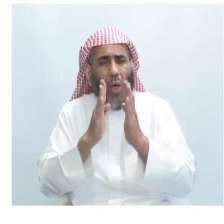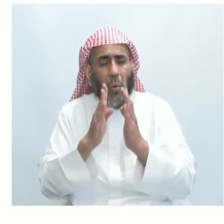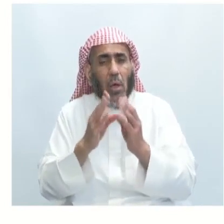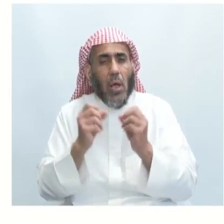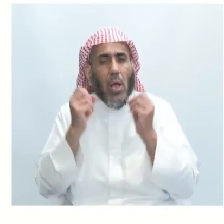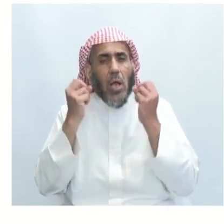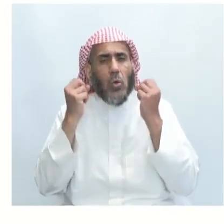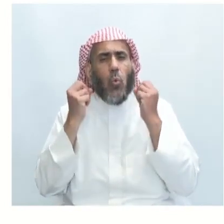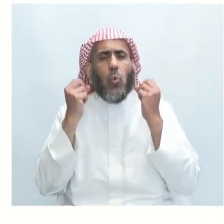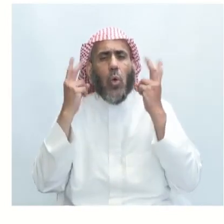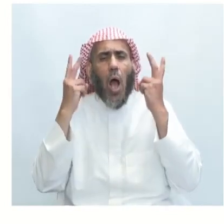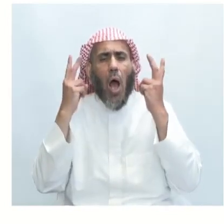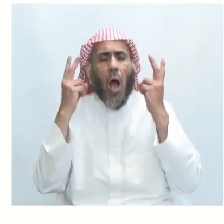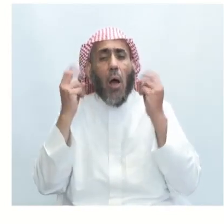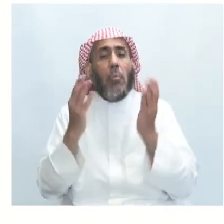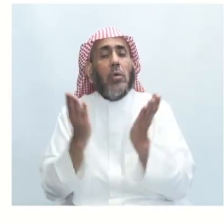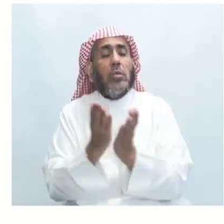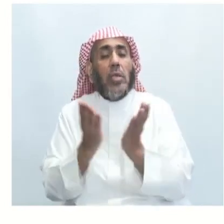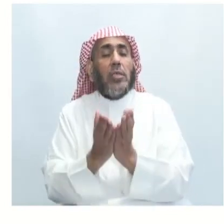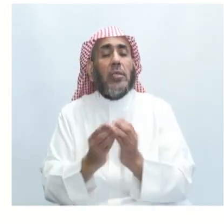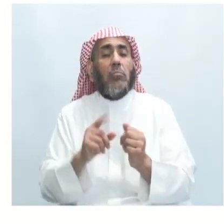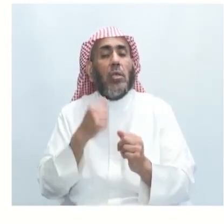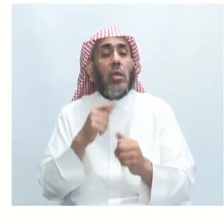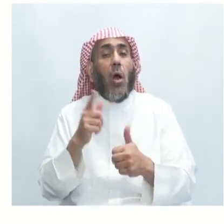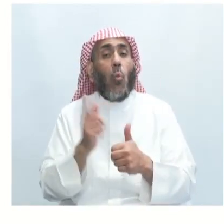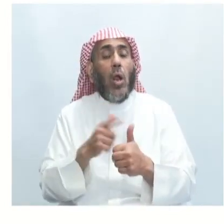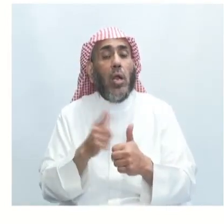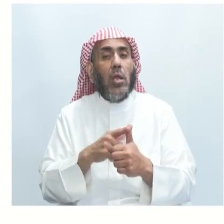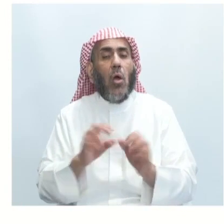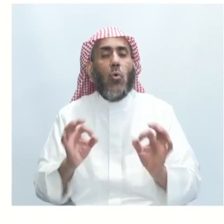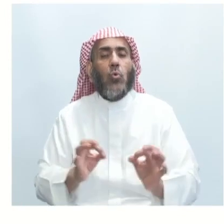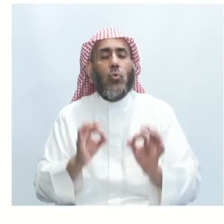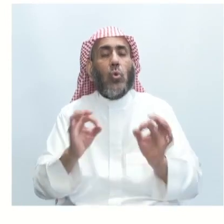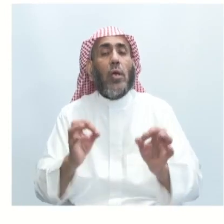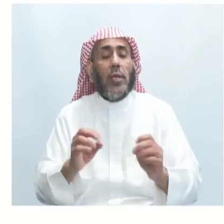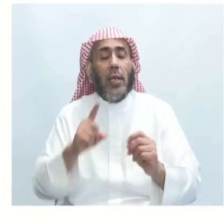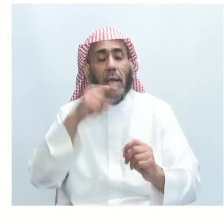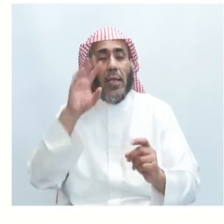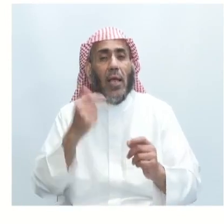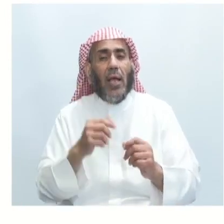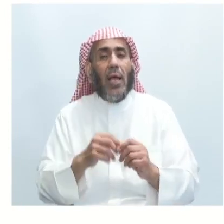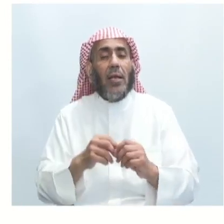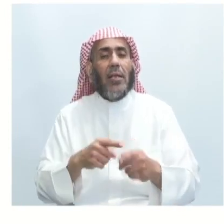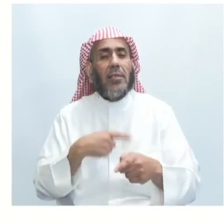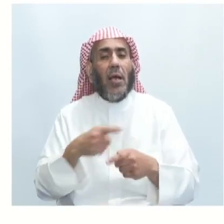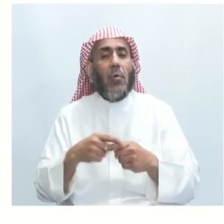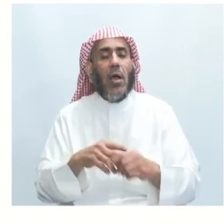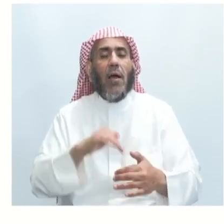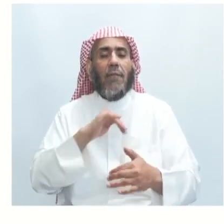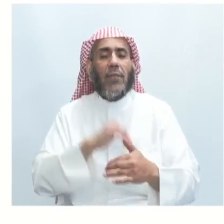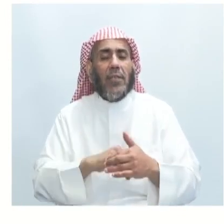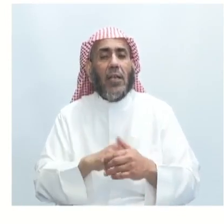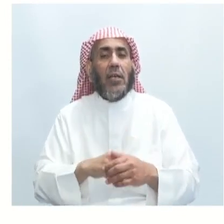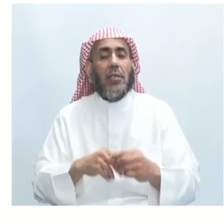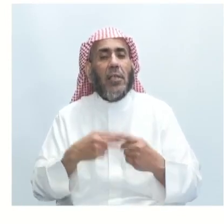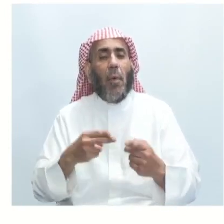لاستيعاب درس من دروسه اذا اولا يكون تلقائيا اذا كان لاستجابه فطريه او